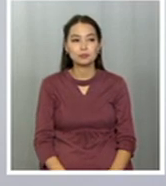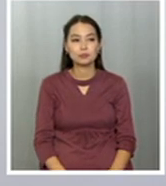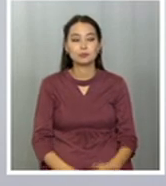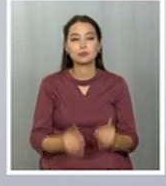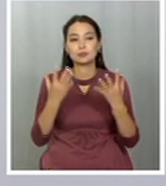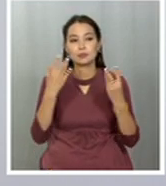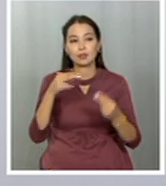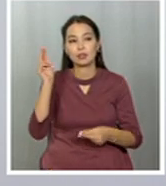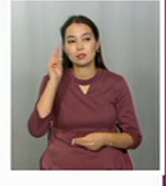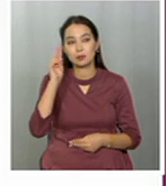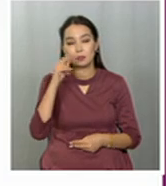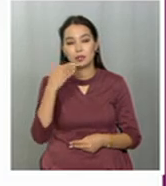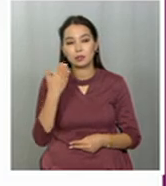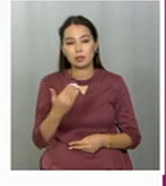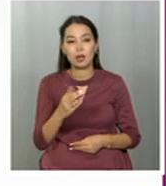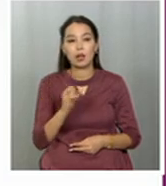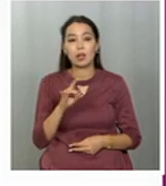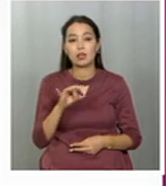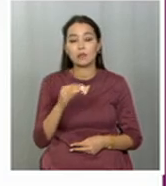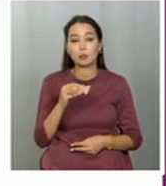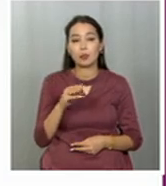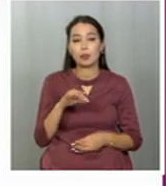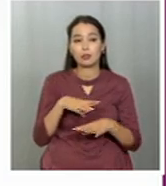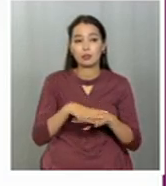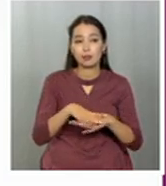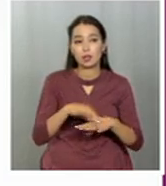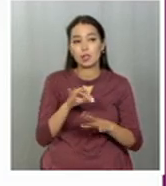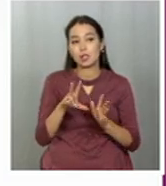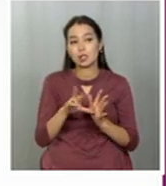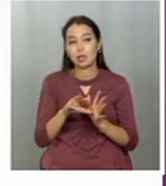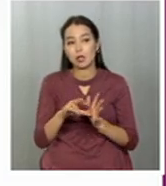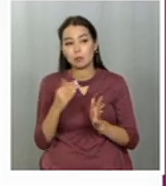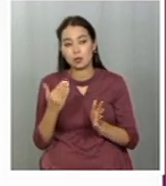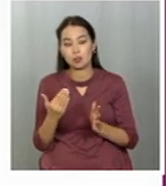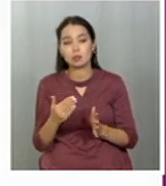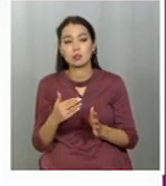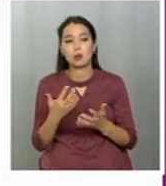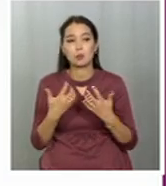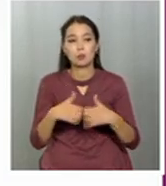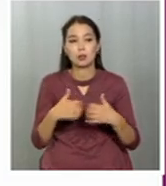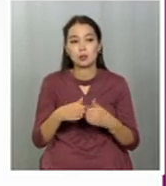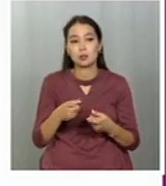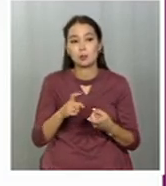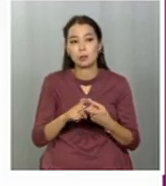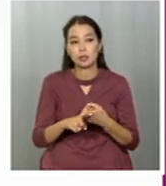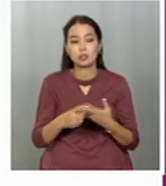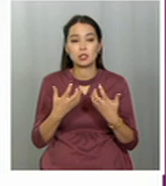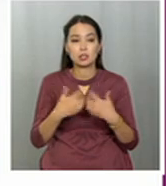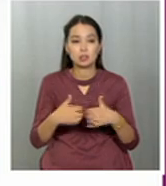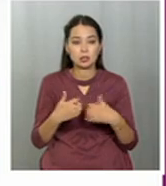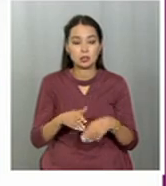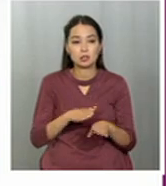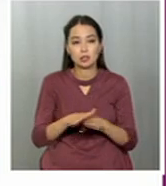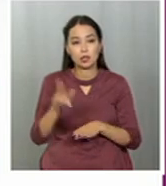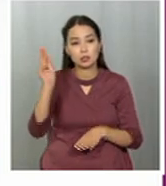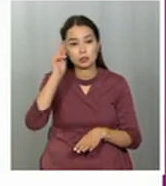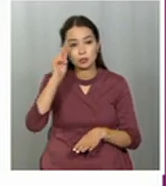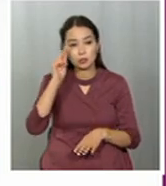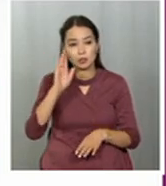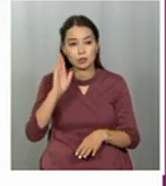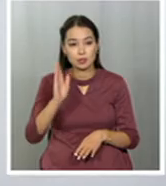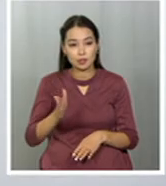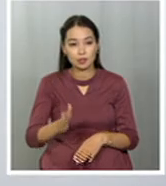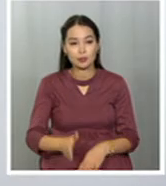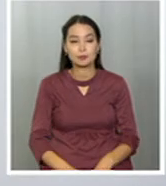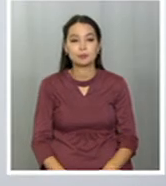Бүгінгі сабақта арифметикалық және геометриялық прогрессияларға байланысты есептер шығаруды